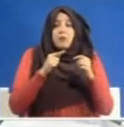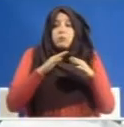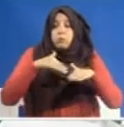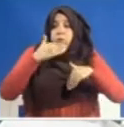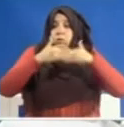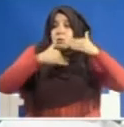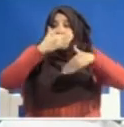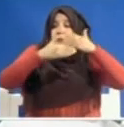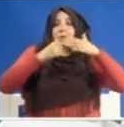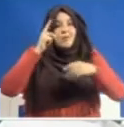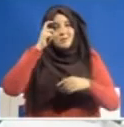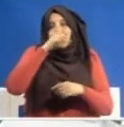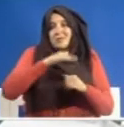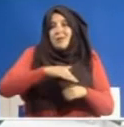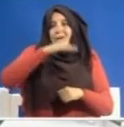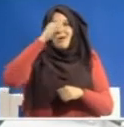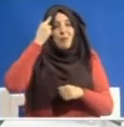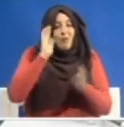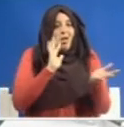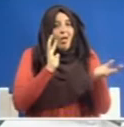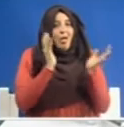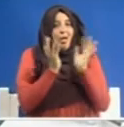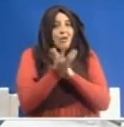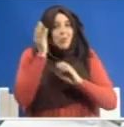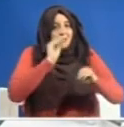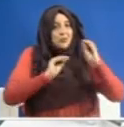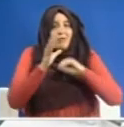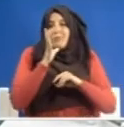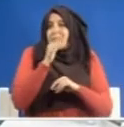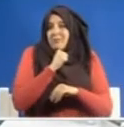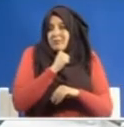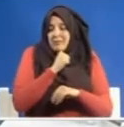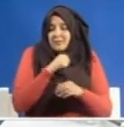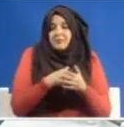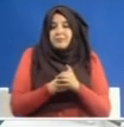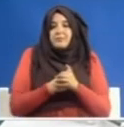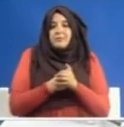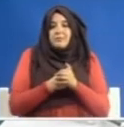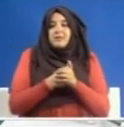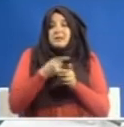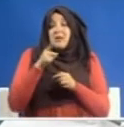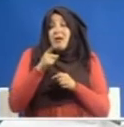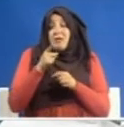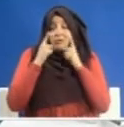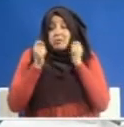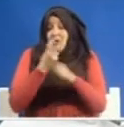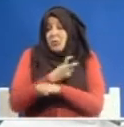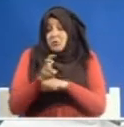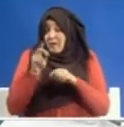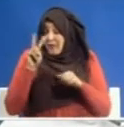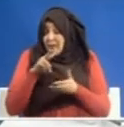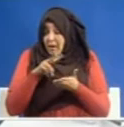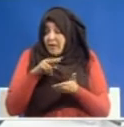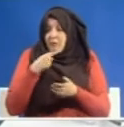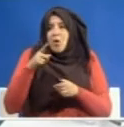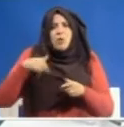وبعد ذلك تصعب المعالجة. لذلك لابد، في الحقيقة أمر خطير جدا، لابد أن تتضافر جهودنا